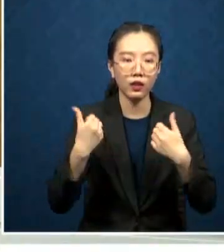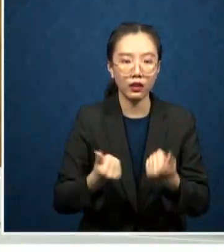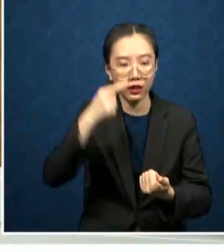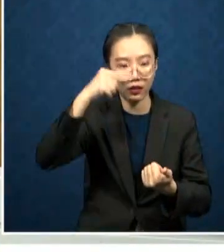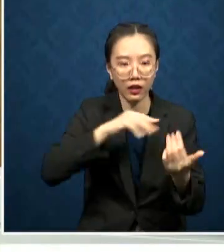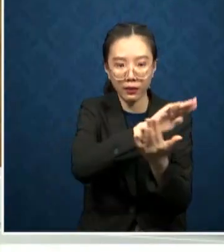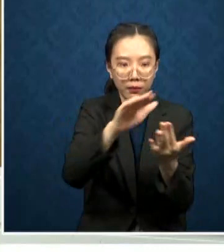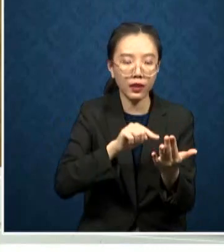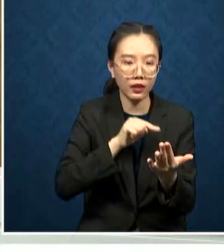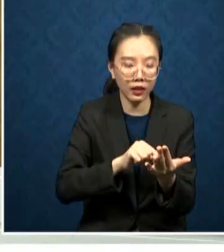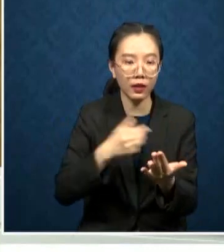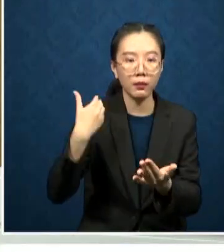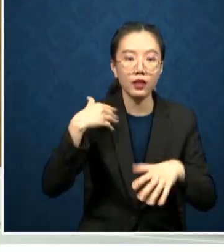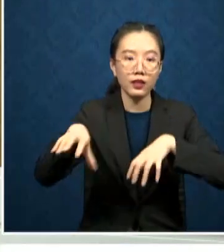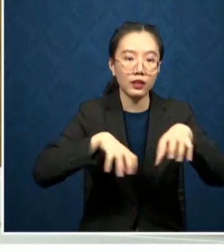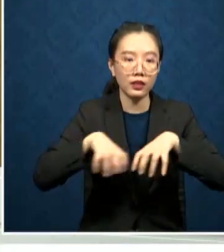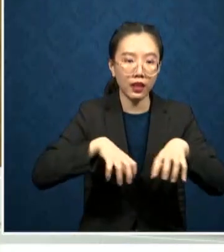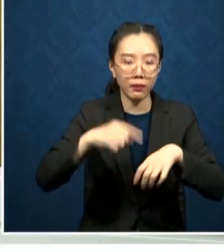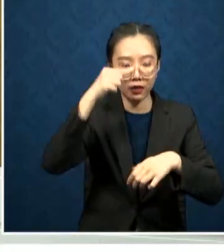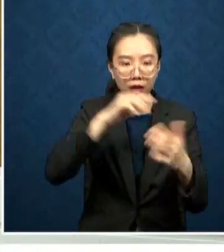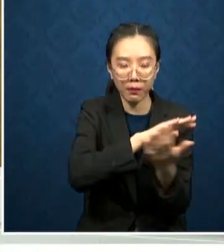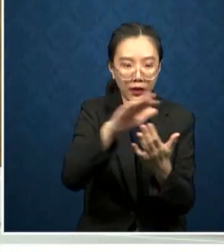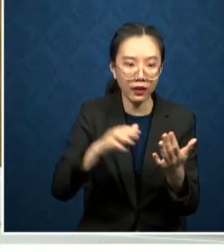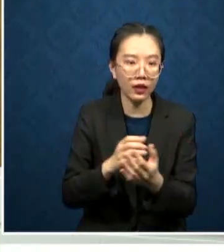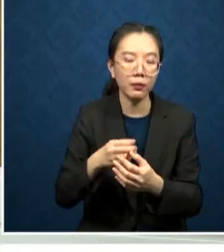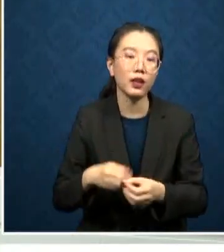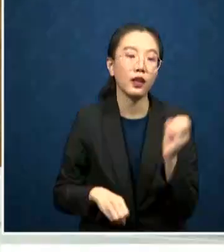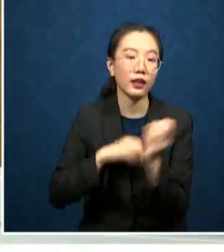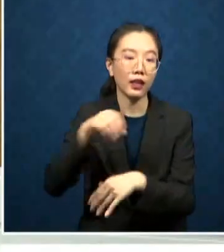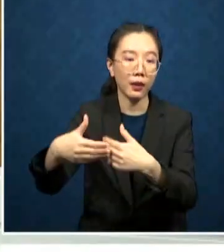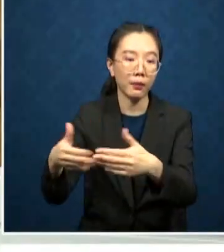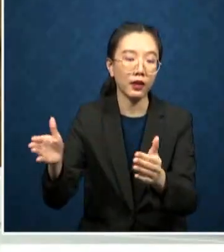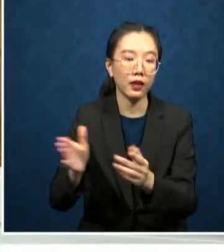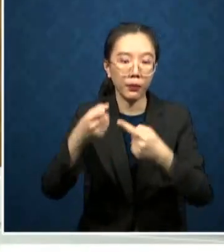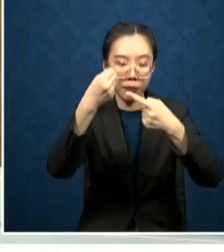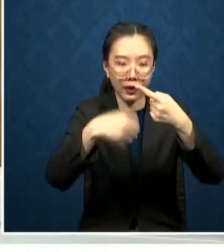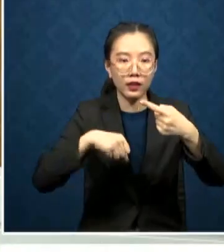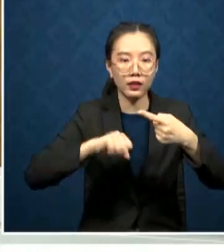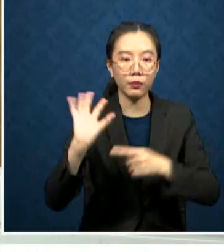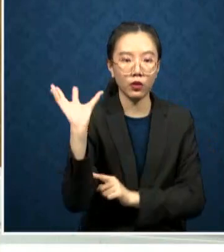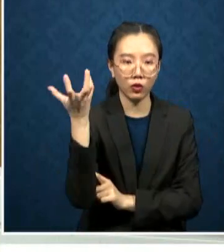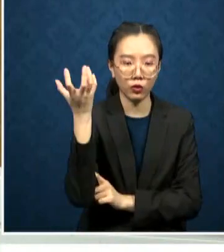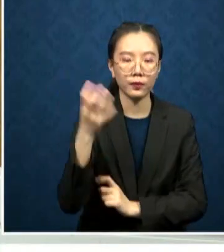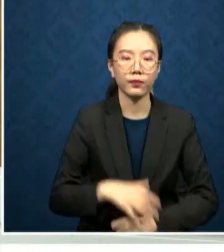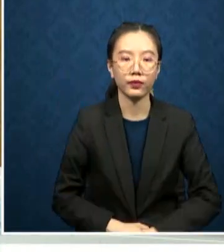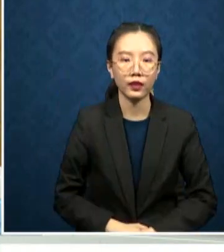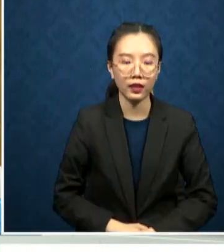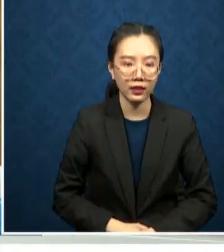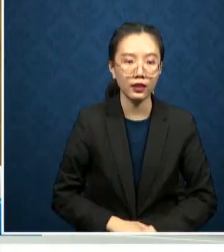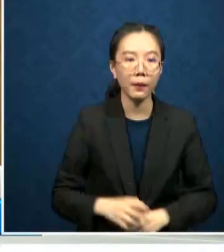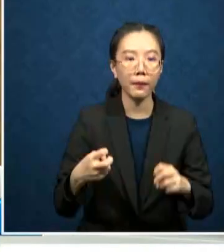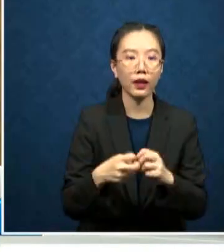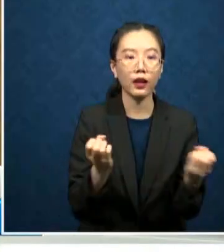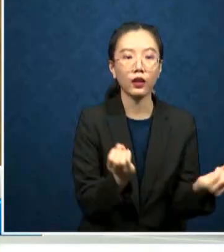ไทยได้ถูกจัดให้เป็นประเทศที่มีขยะทะเลมากเป็นอันดับ 10ของโลกซึ่งผลกระทบจาก